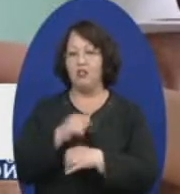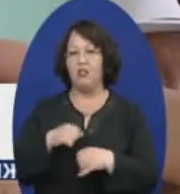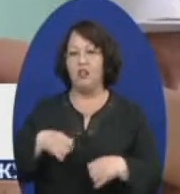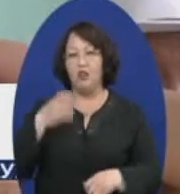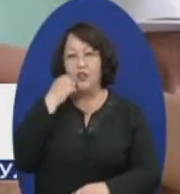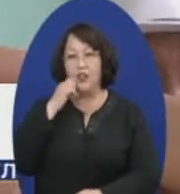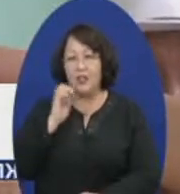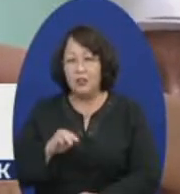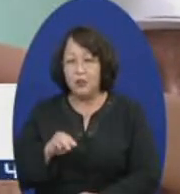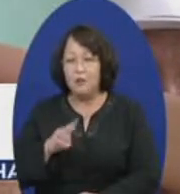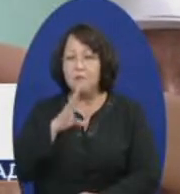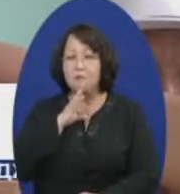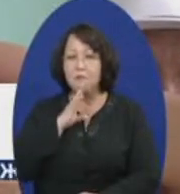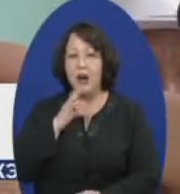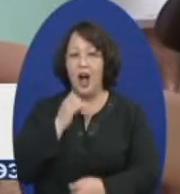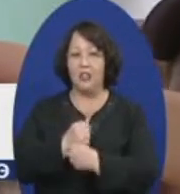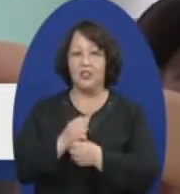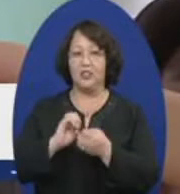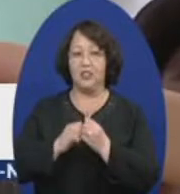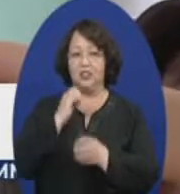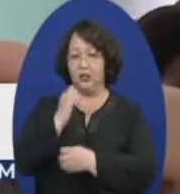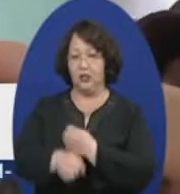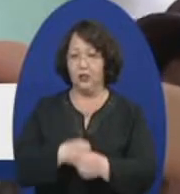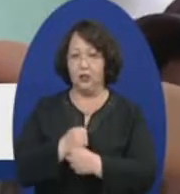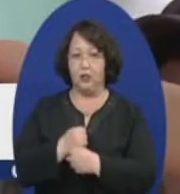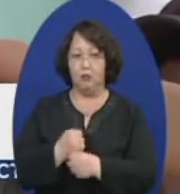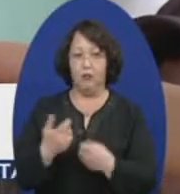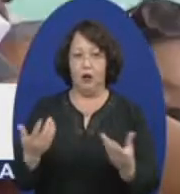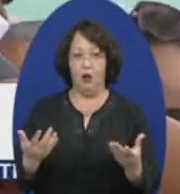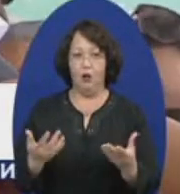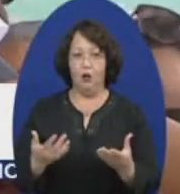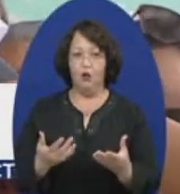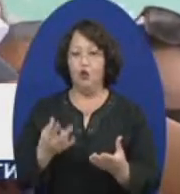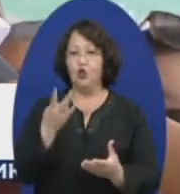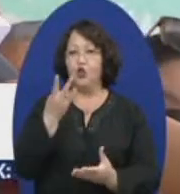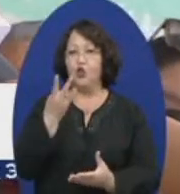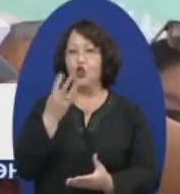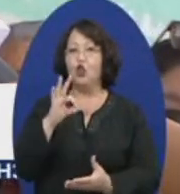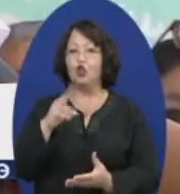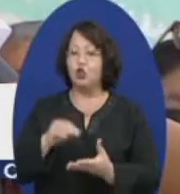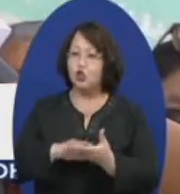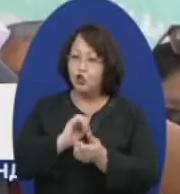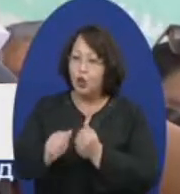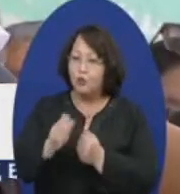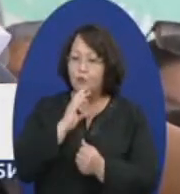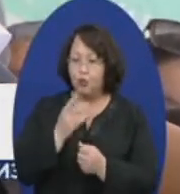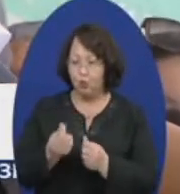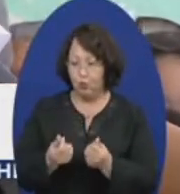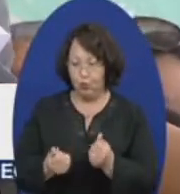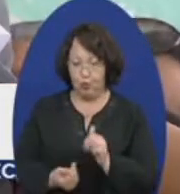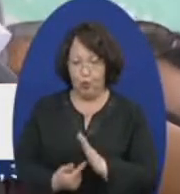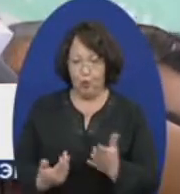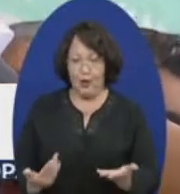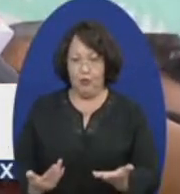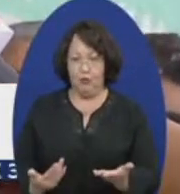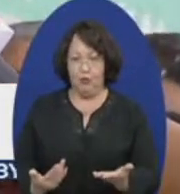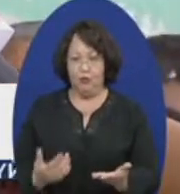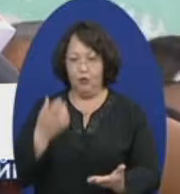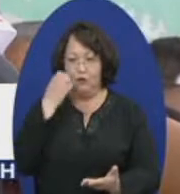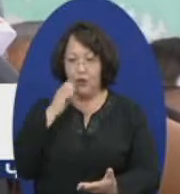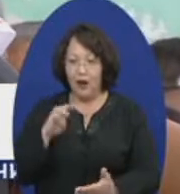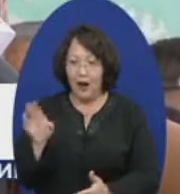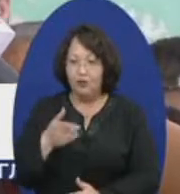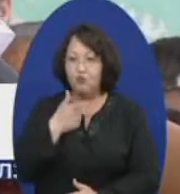байхгүй. Ажилласан жилээ тэр нөхөн тооцоогоор нөгөөдөө авахгүй нөгөө мөнгөний боломж авахгүй. Цаа одоо хуульчны байгууллагууд ерөөсөө